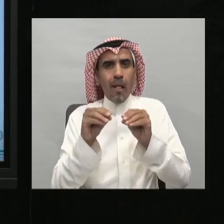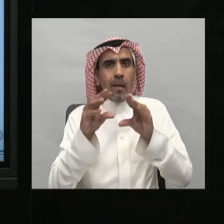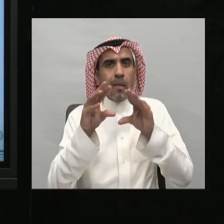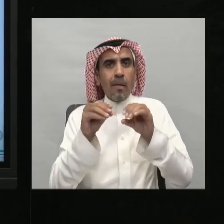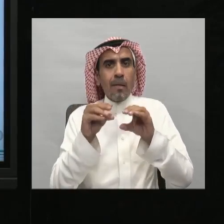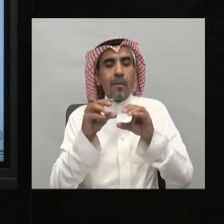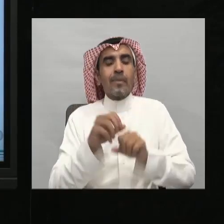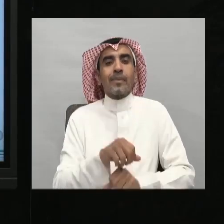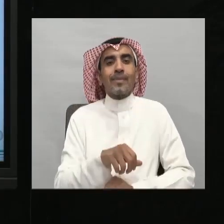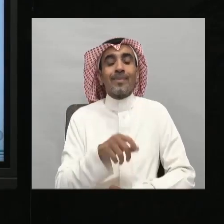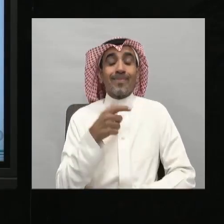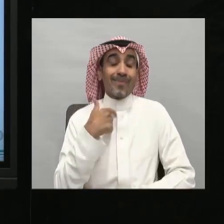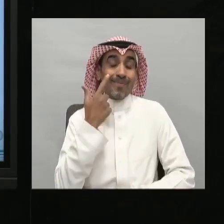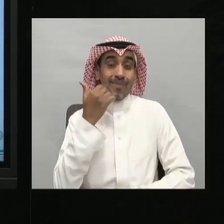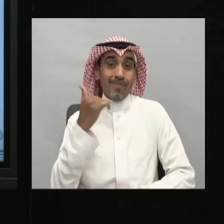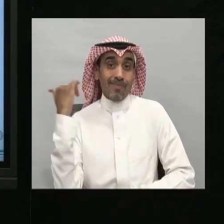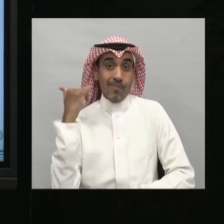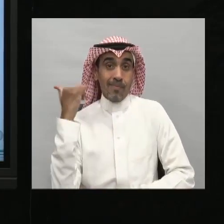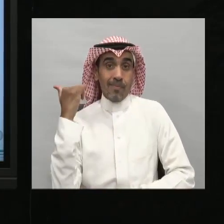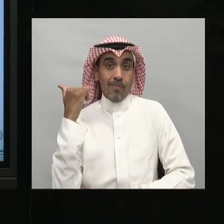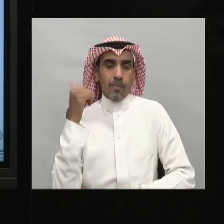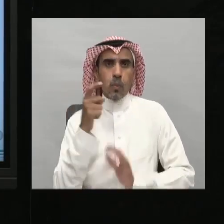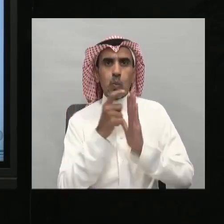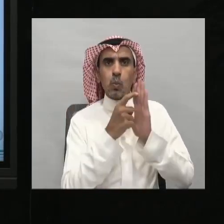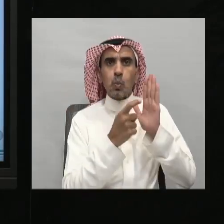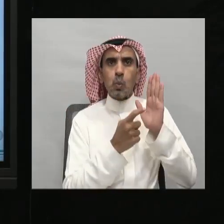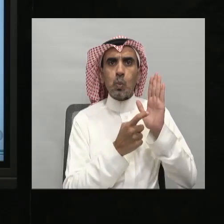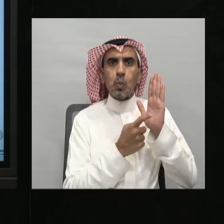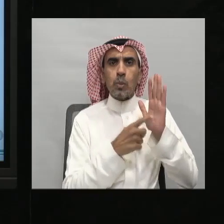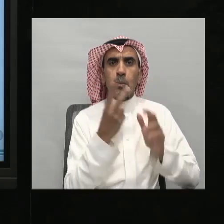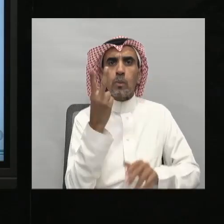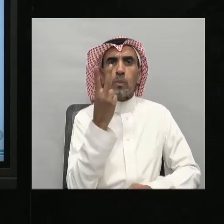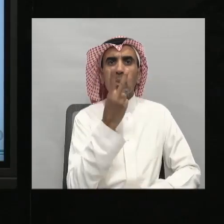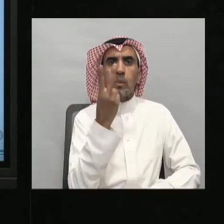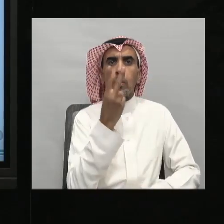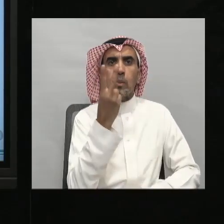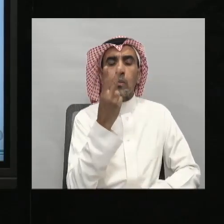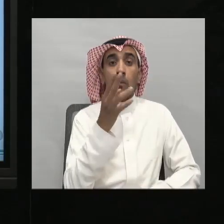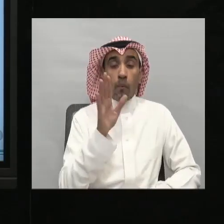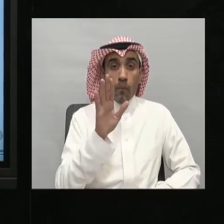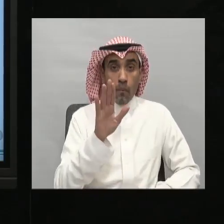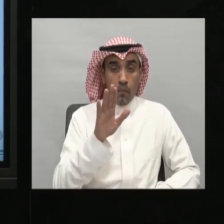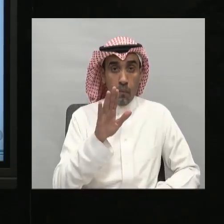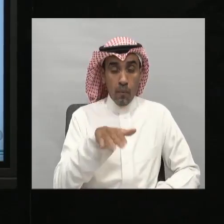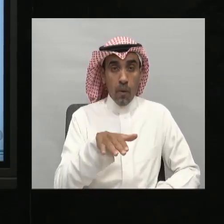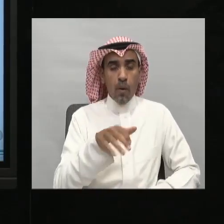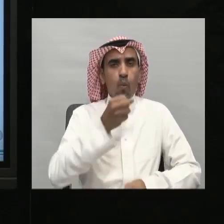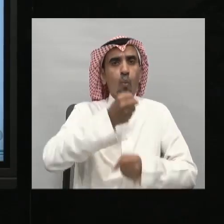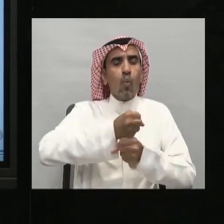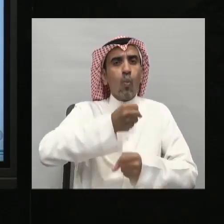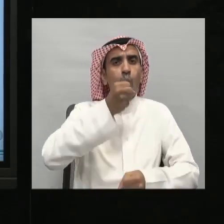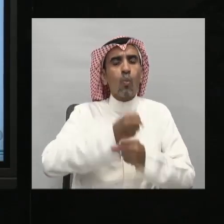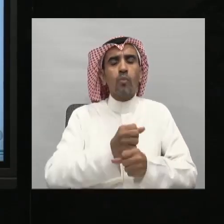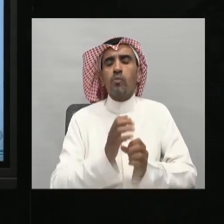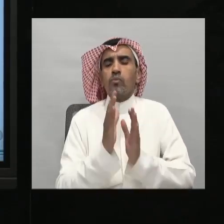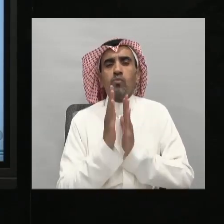ماذا؟ نسيج. فلاحظ أنه تنتظم هاتان الطبقتان في أنسجة لها وظائف ماذا؟